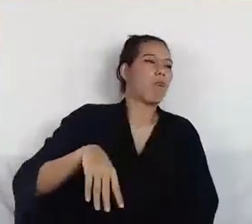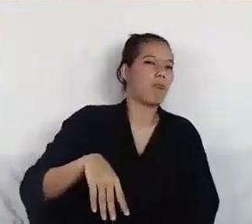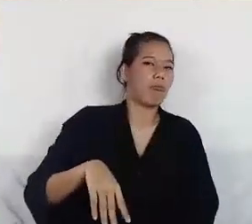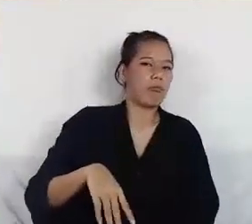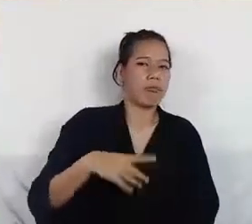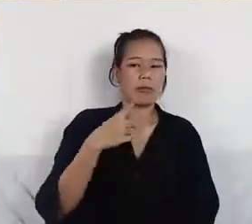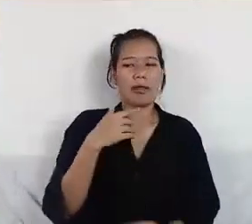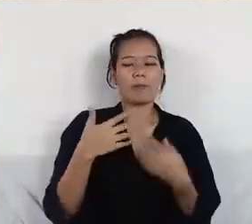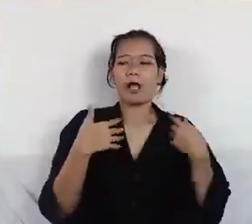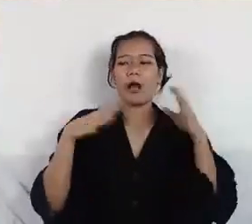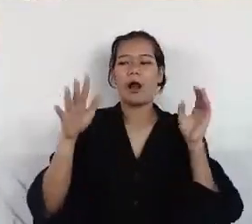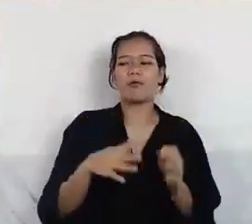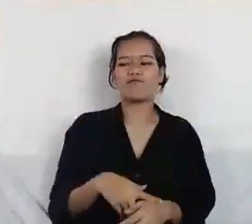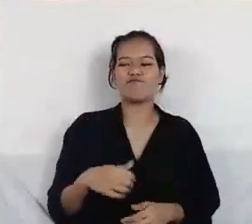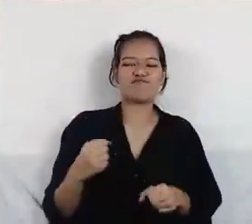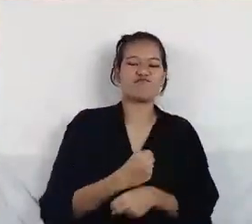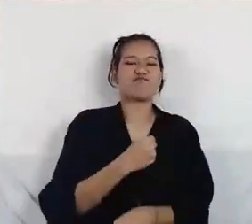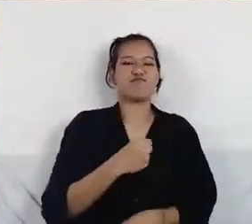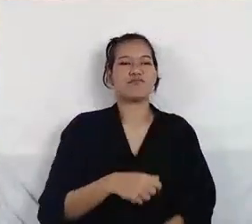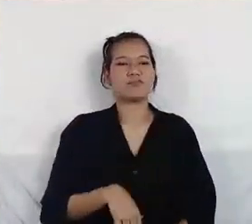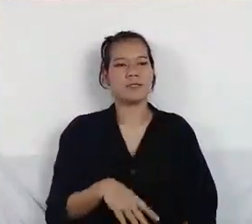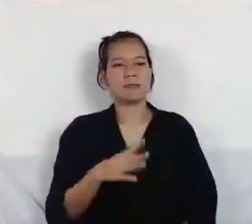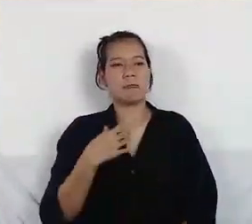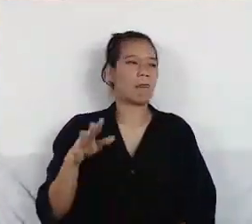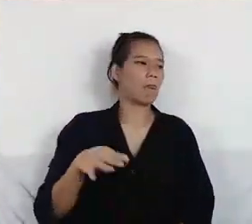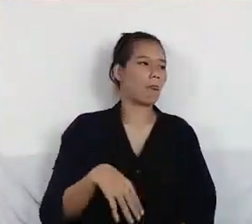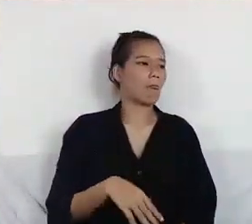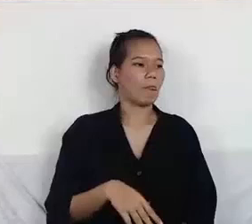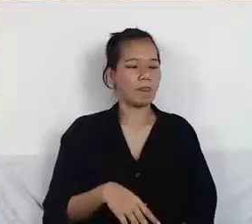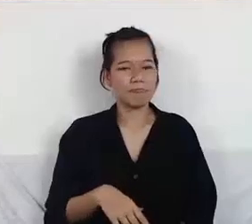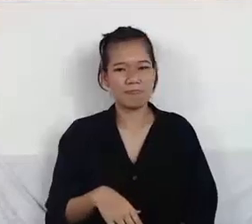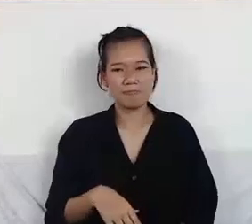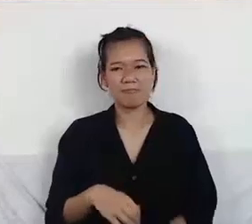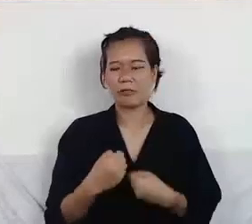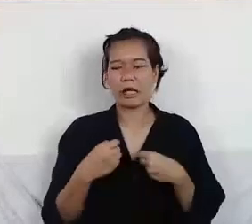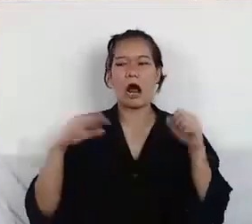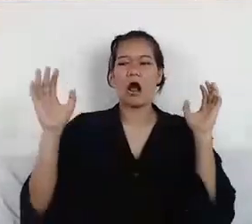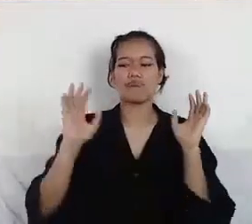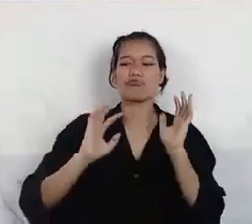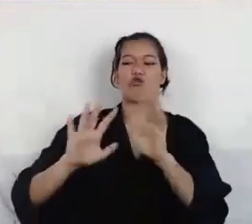putus. Mutung, gampang putus asa.